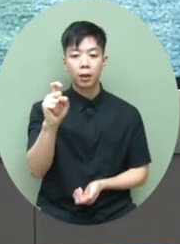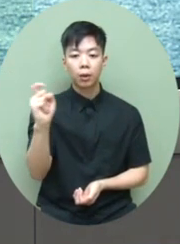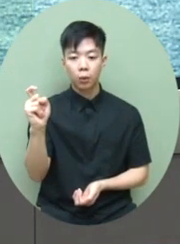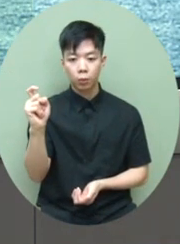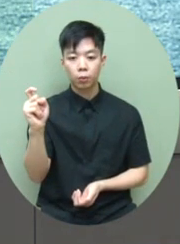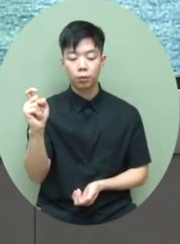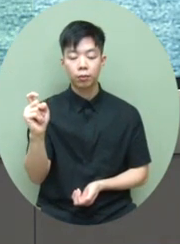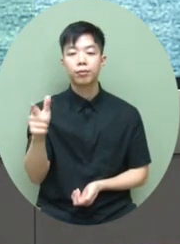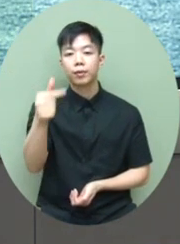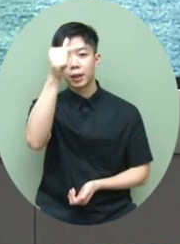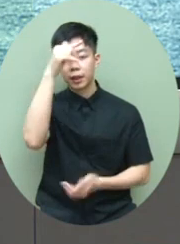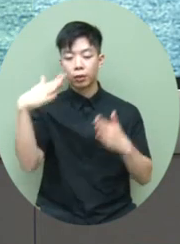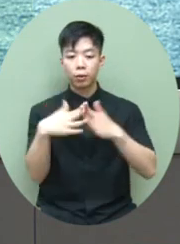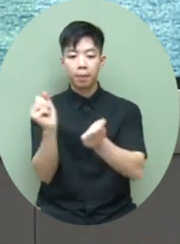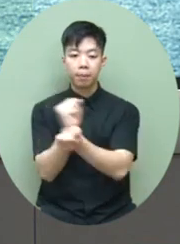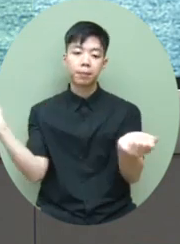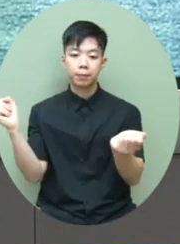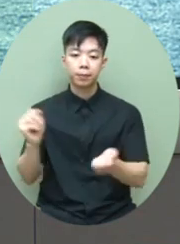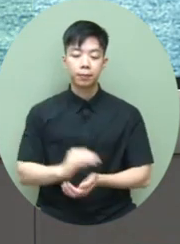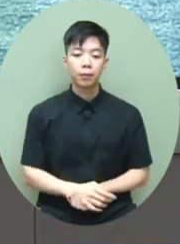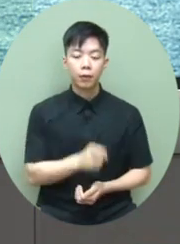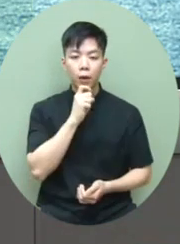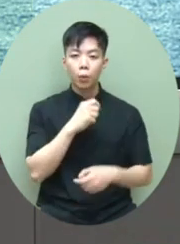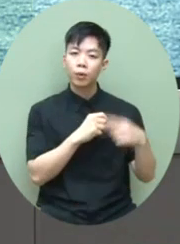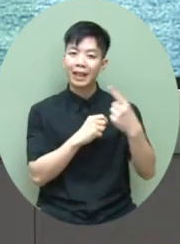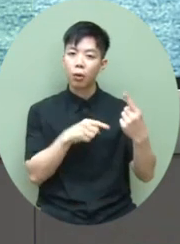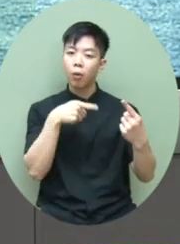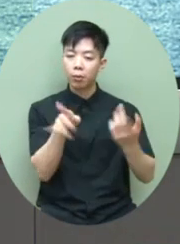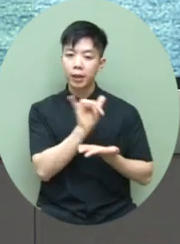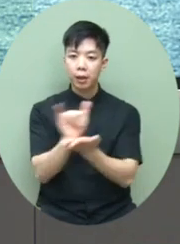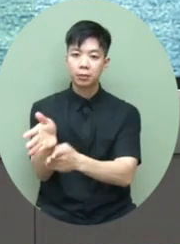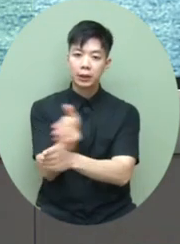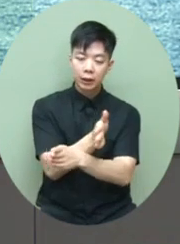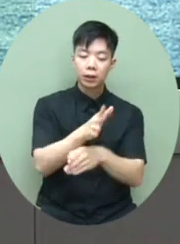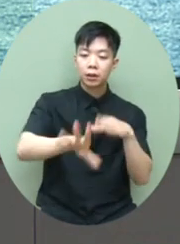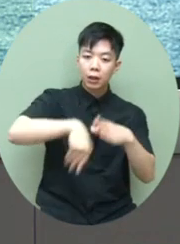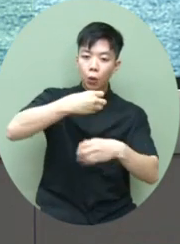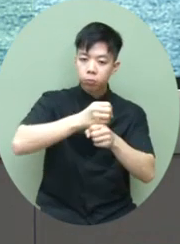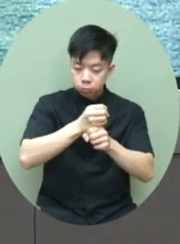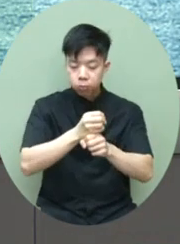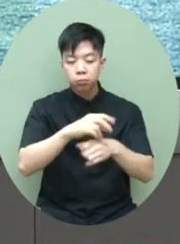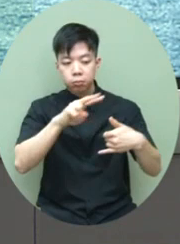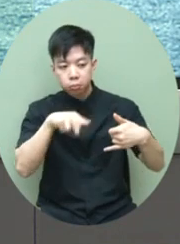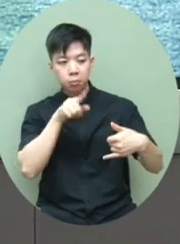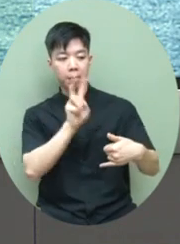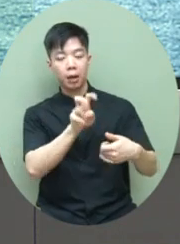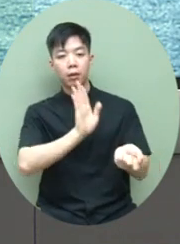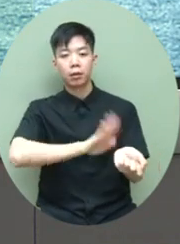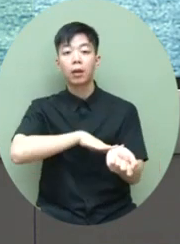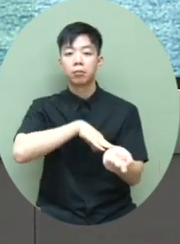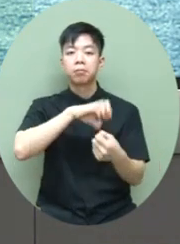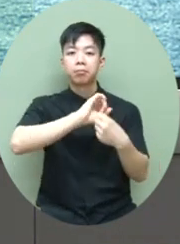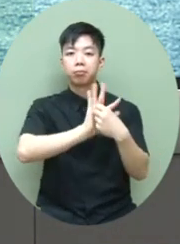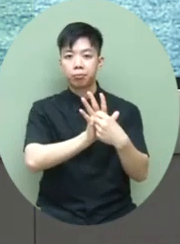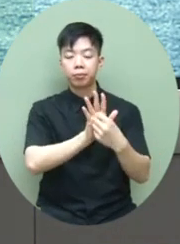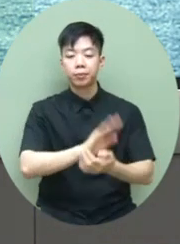63,399名的病人已經出院，另外就有一名病人在入院篩查或者院內檢測就發現確診，當